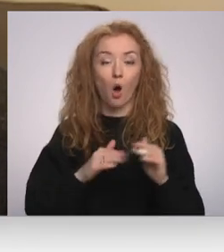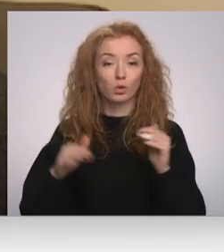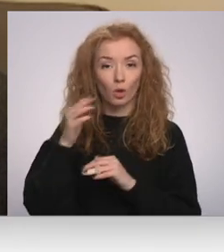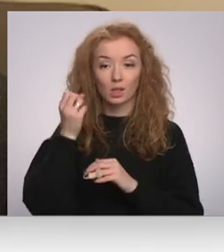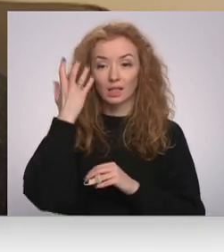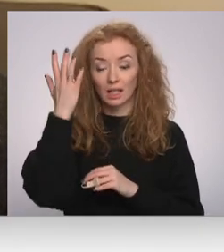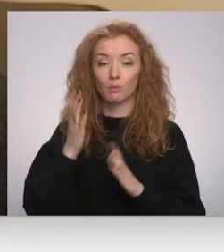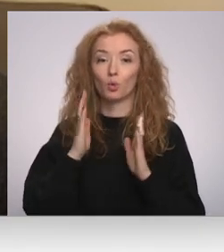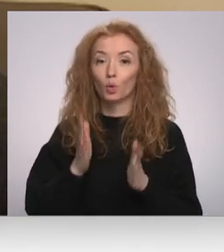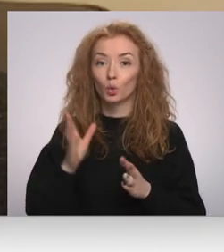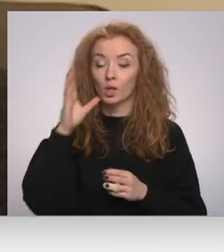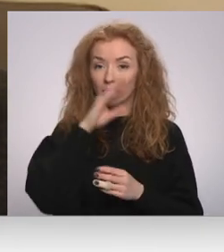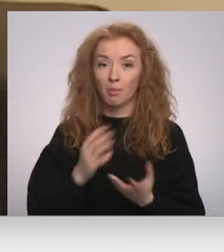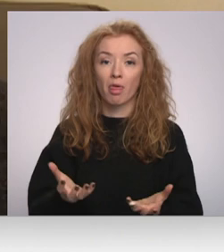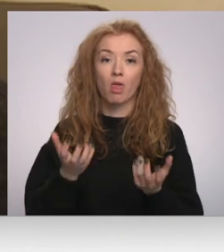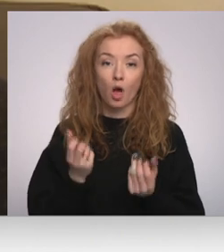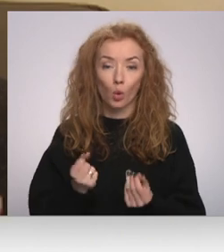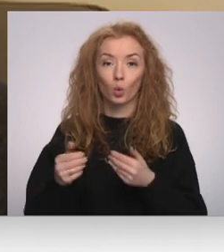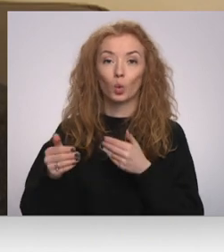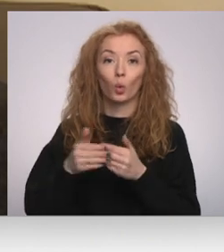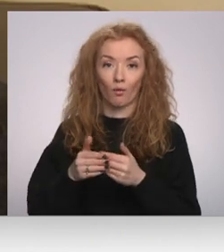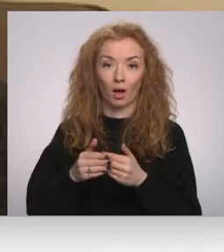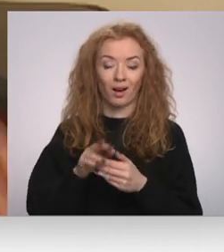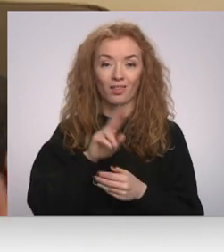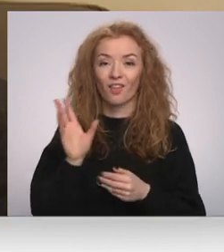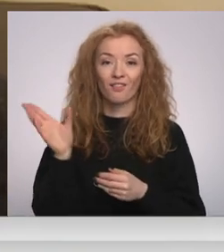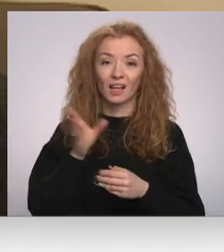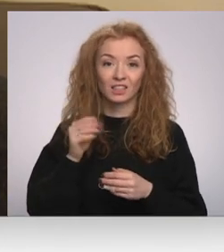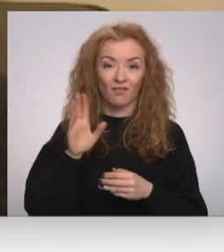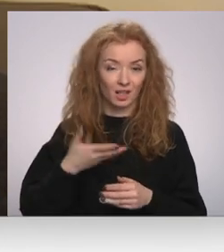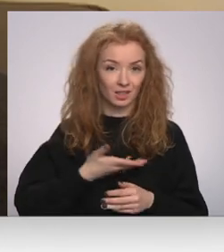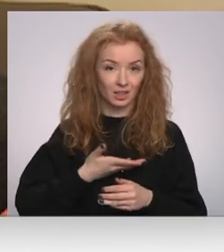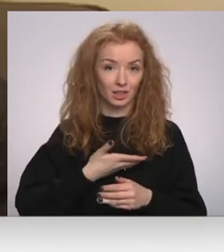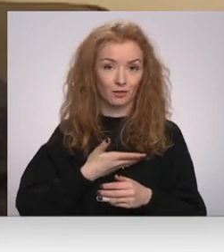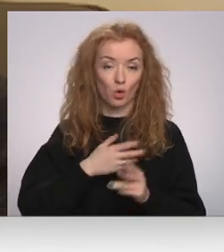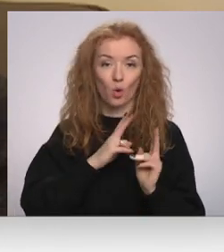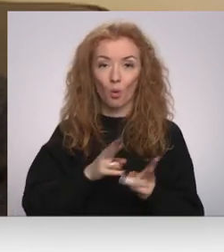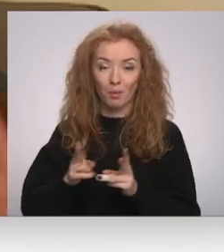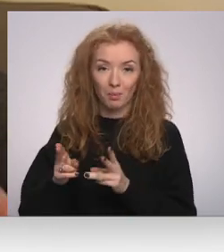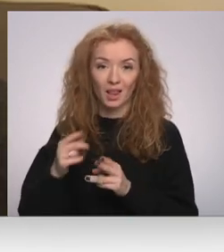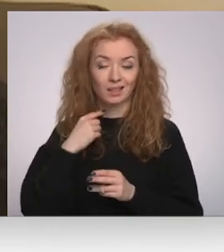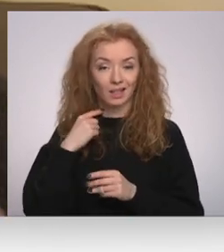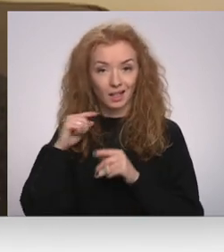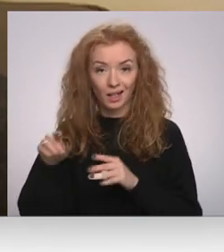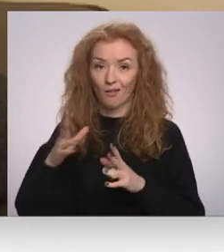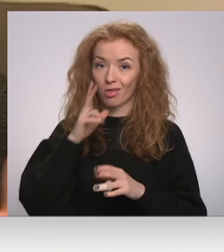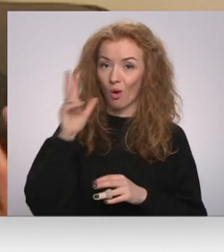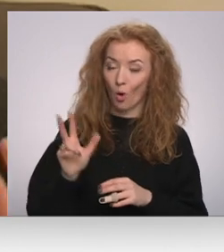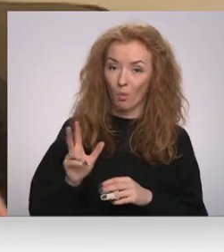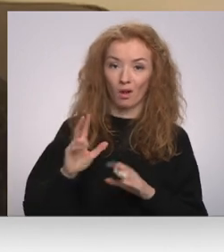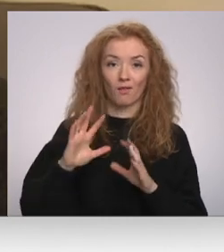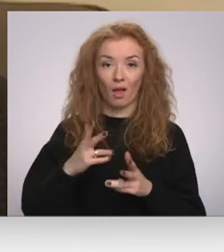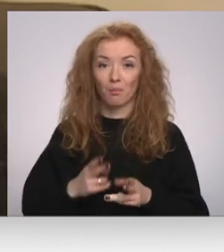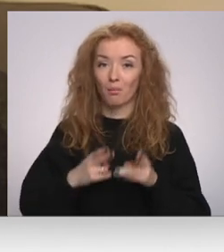izglītību būtu iespēja dabūt tuvāk, jo ne visi var atļauties dzīvot kopmītnēs Rīgā vai Daugavpilī vai